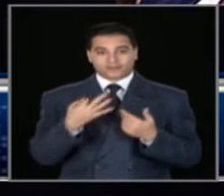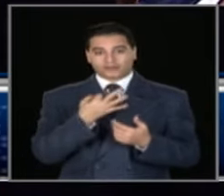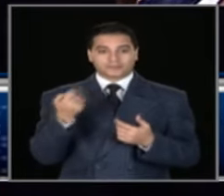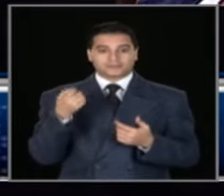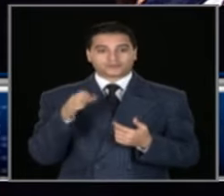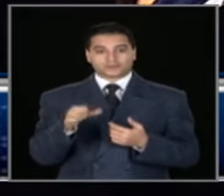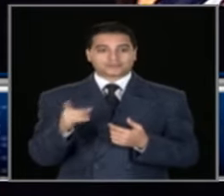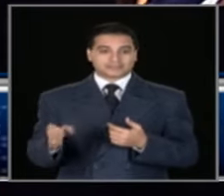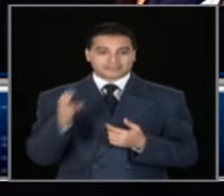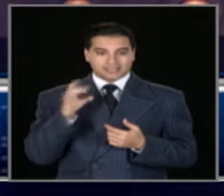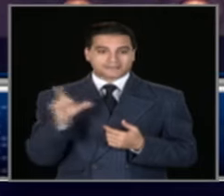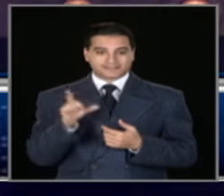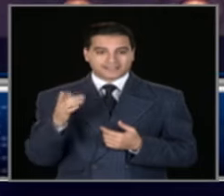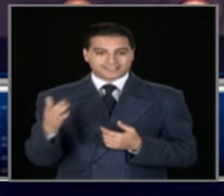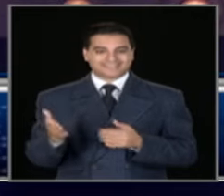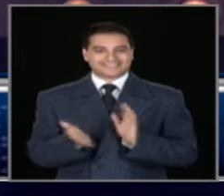395. صح